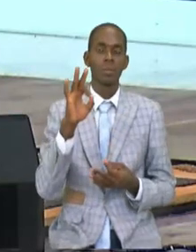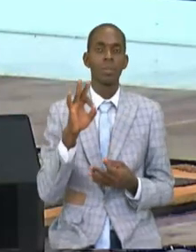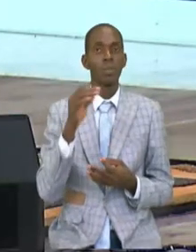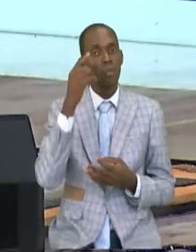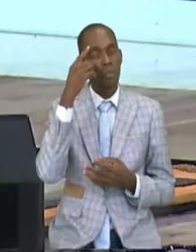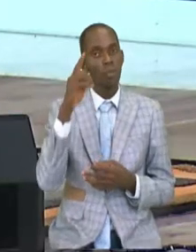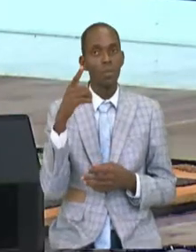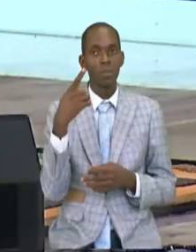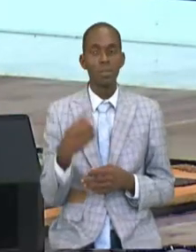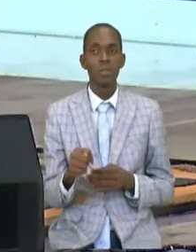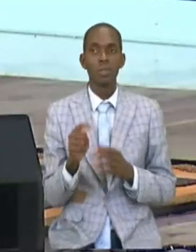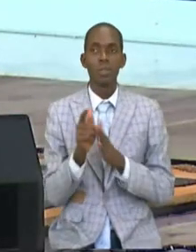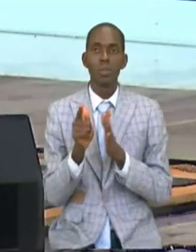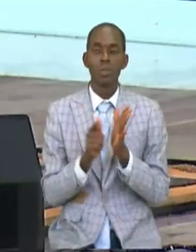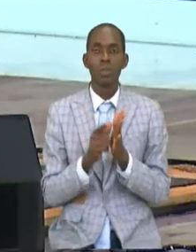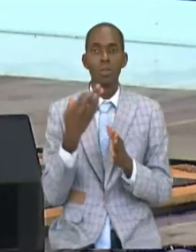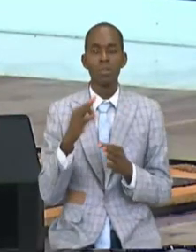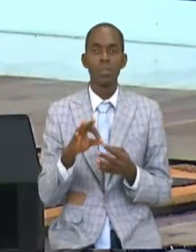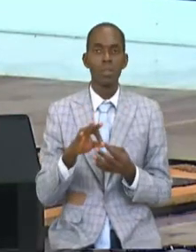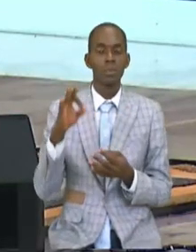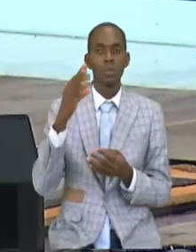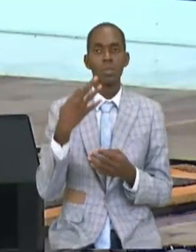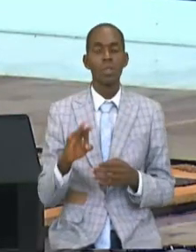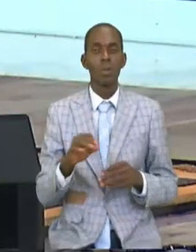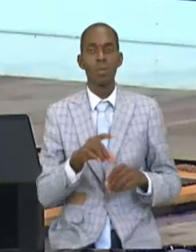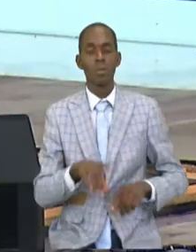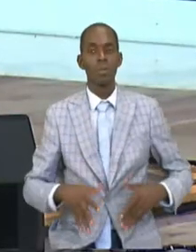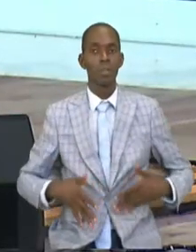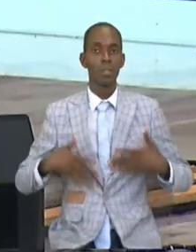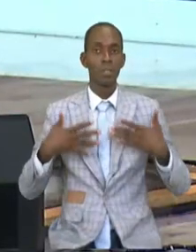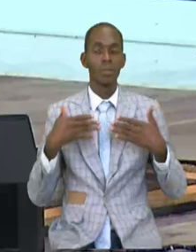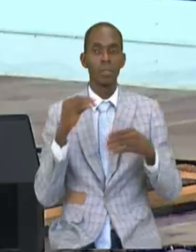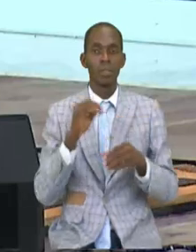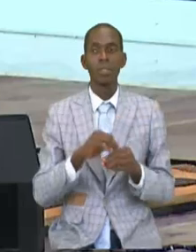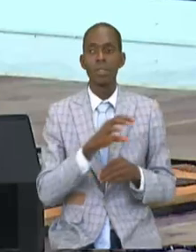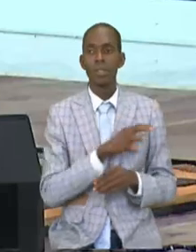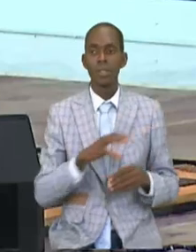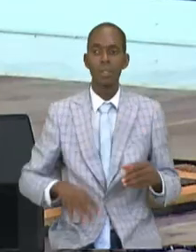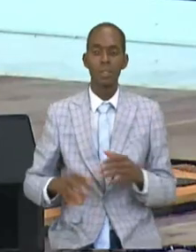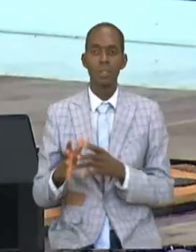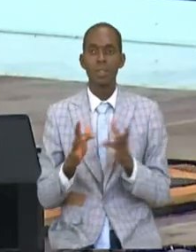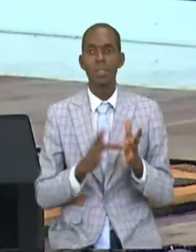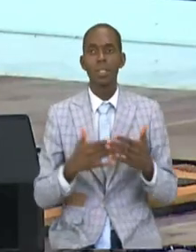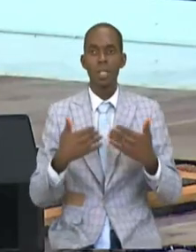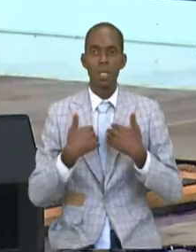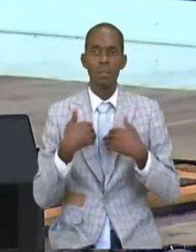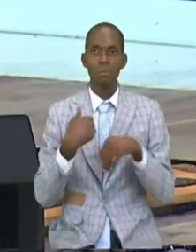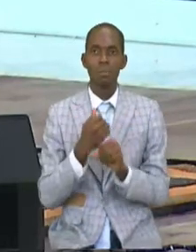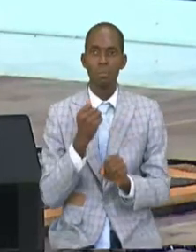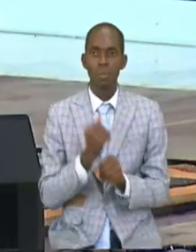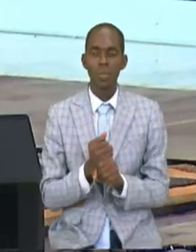l'Esprit. En effet, la loi de l'esprit de vie en Jésus-Christ